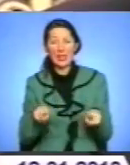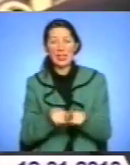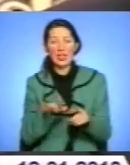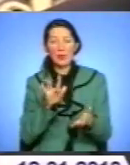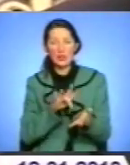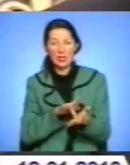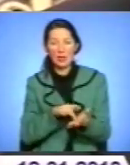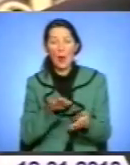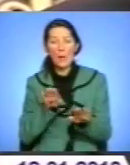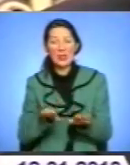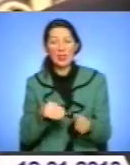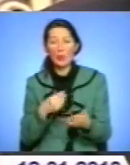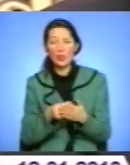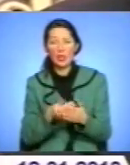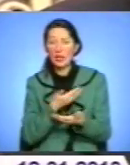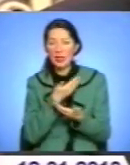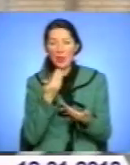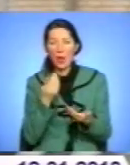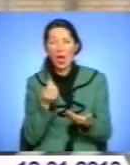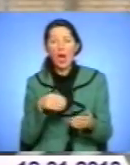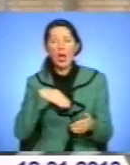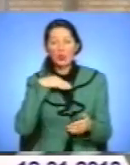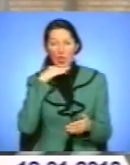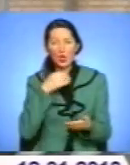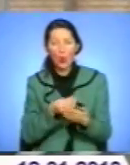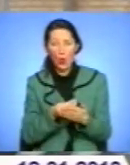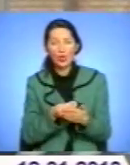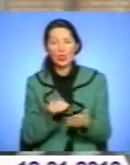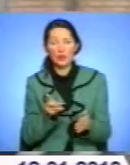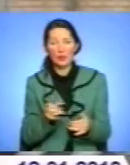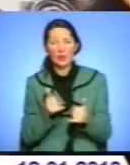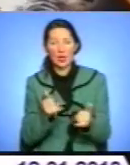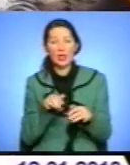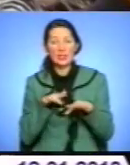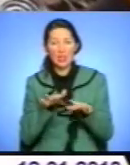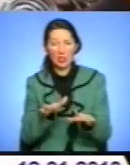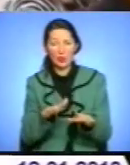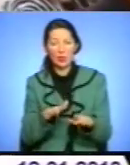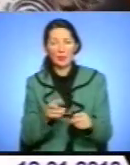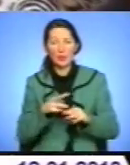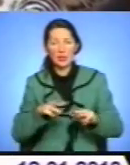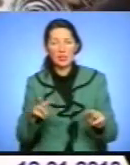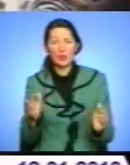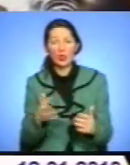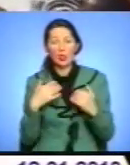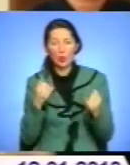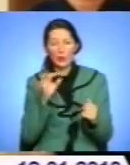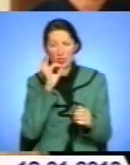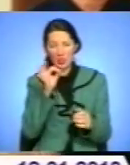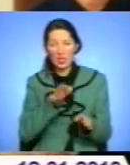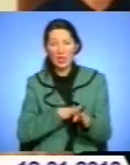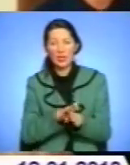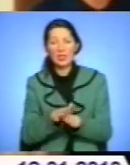не передбачено достатніх обсягів фінансування на їх діяльність. Водночас у Міністерстві охорони здоров'я зазначили, що реалізація закону